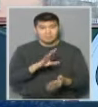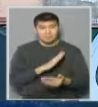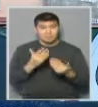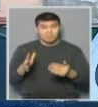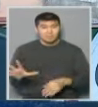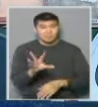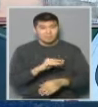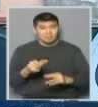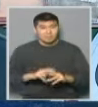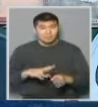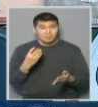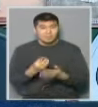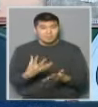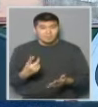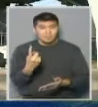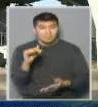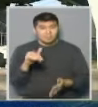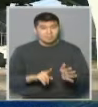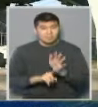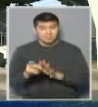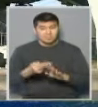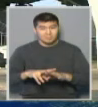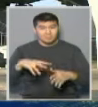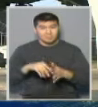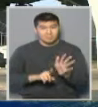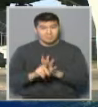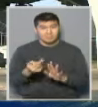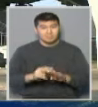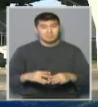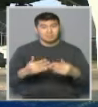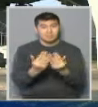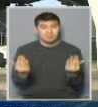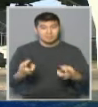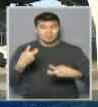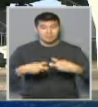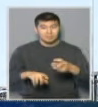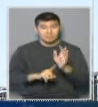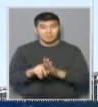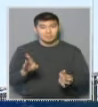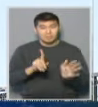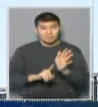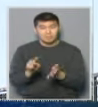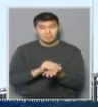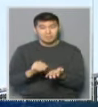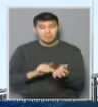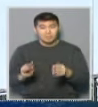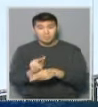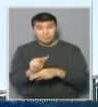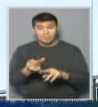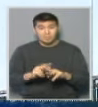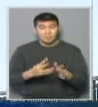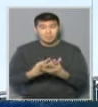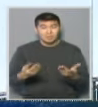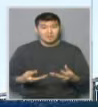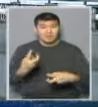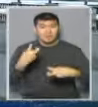Сонымен бәрі құны 100 миллионға шықты. Жөндеу жұмыстарынан бөлек қоршаудың бүлінген элементтері қайта қалпына келтірілді. Көпір